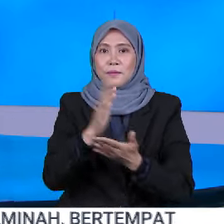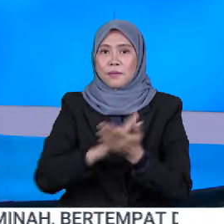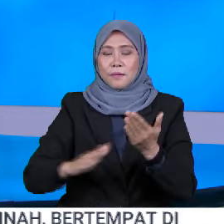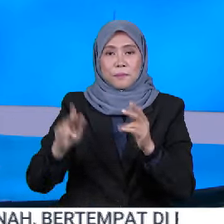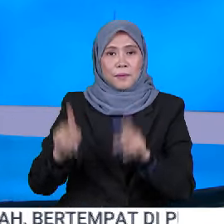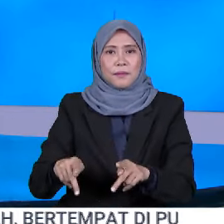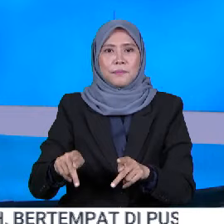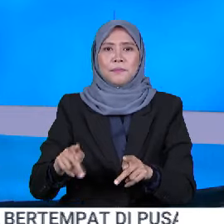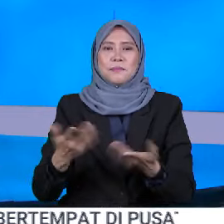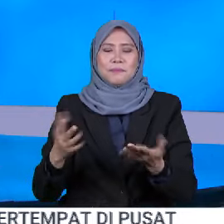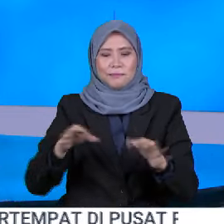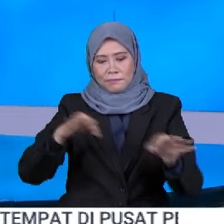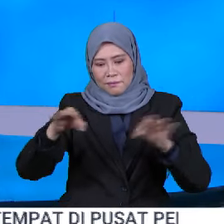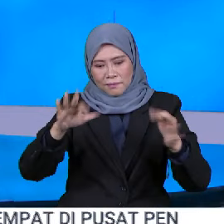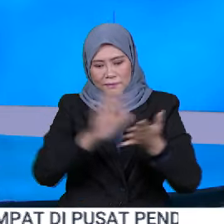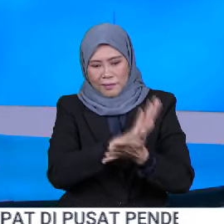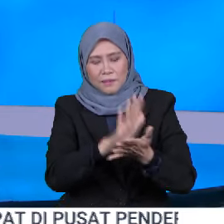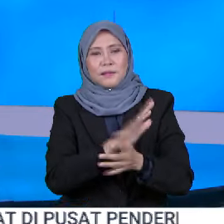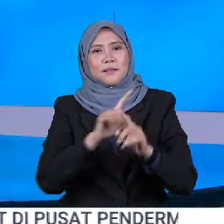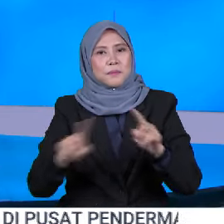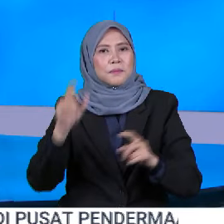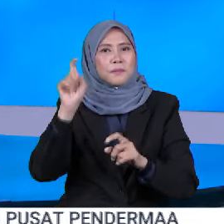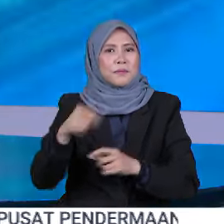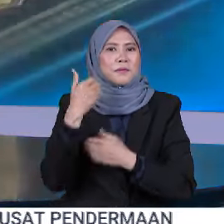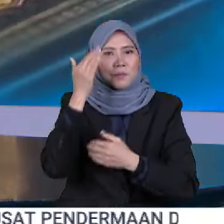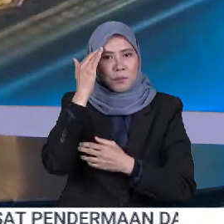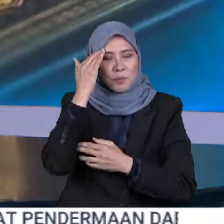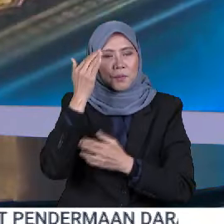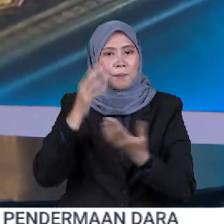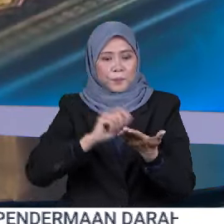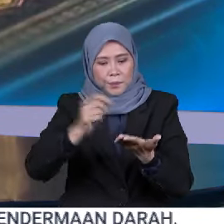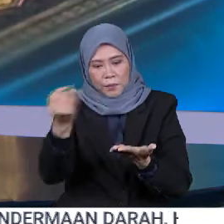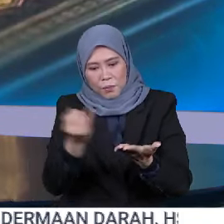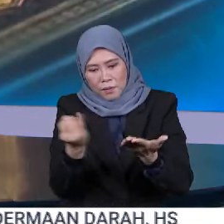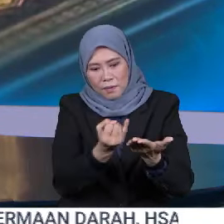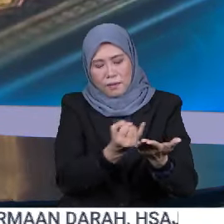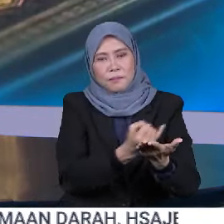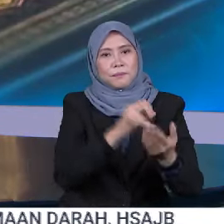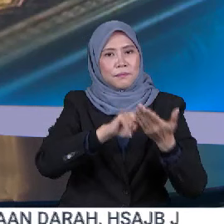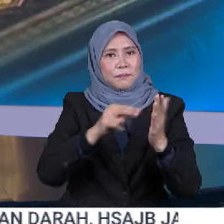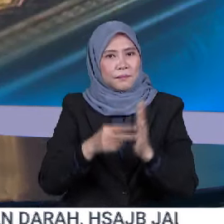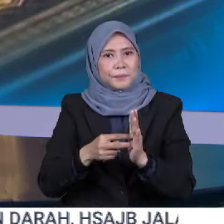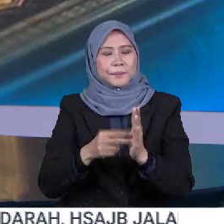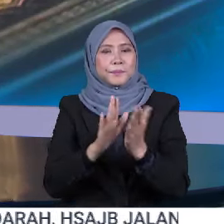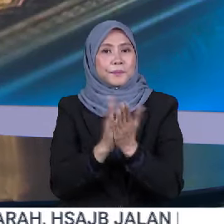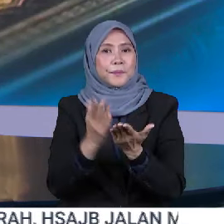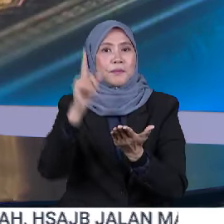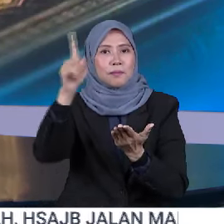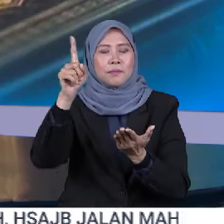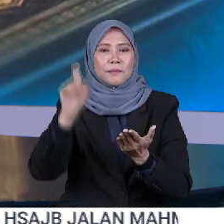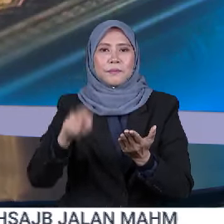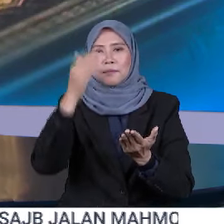ia hanyalah helaian kertas, namun kesedaran berkenaan nilai di sebalik tulisan ayat dan maksud pembawakannya itu harus